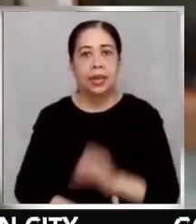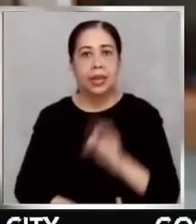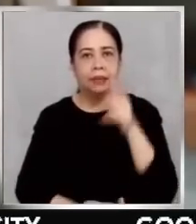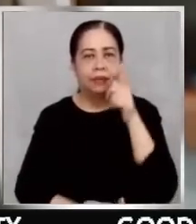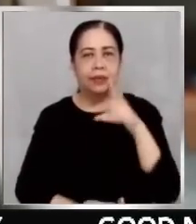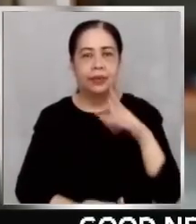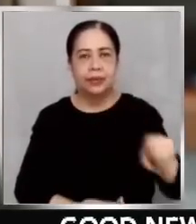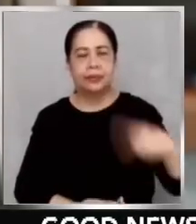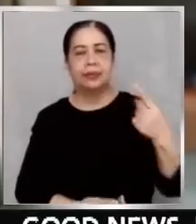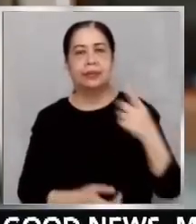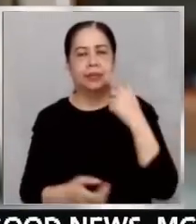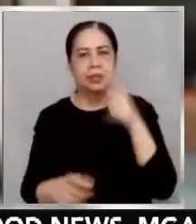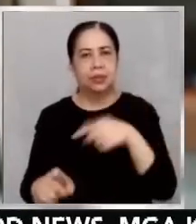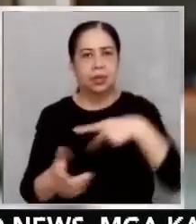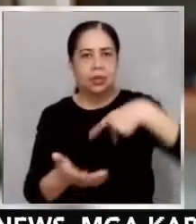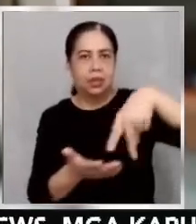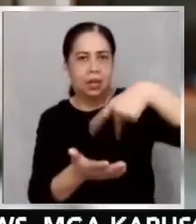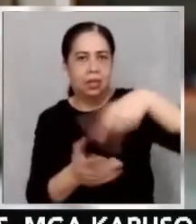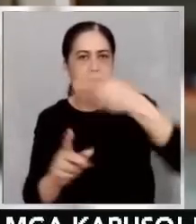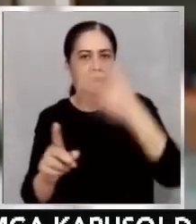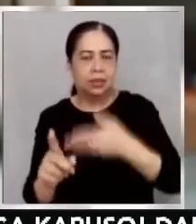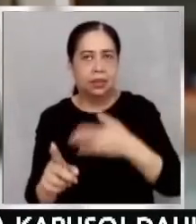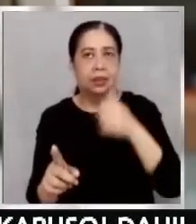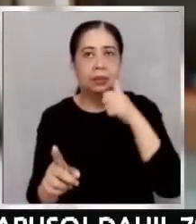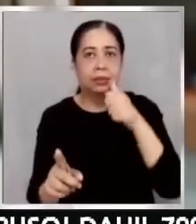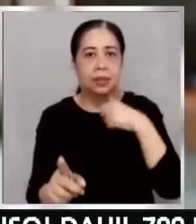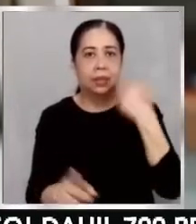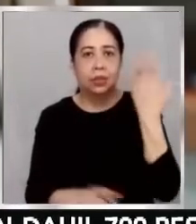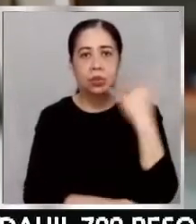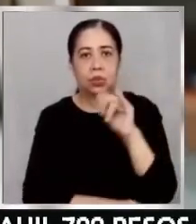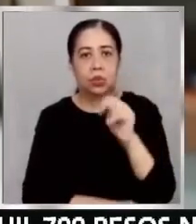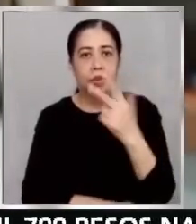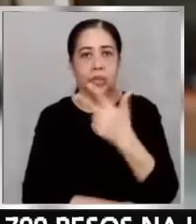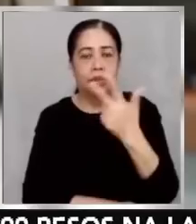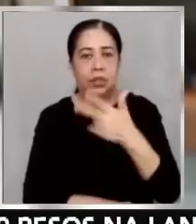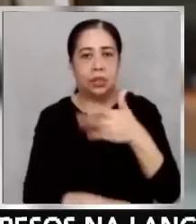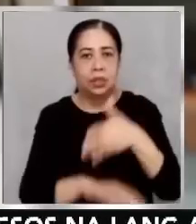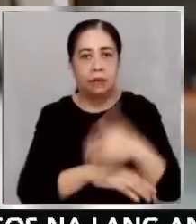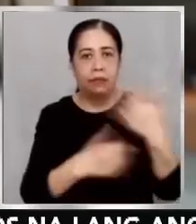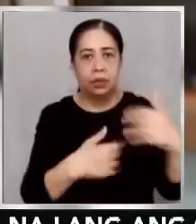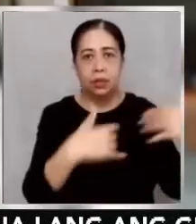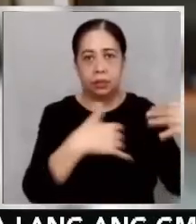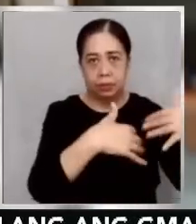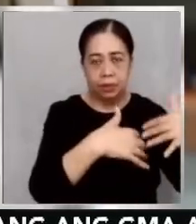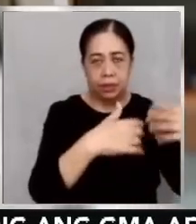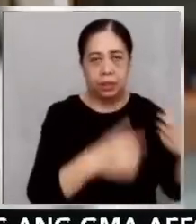ang pagsasayaw na ito noong June 30 after the command conference, sa